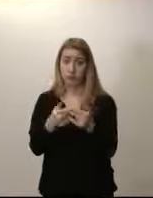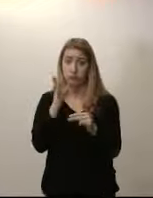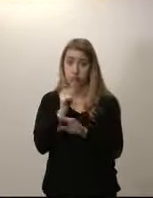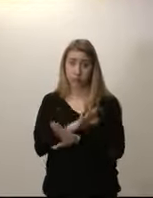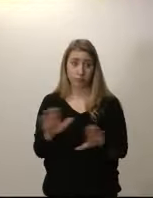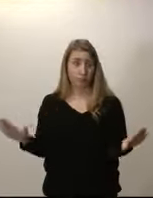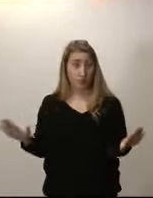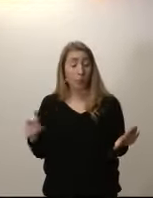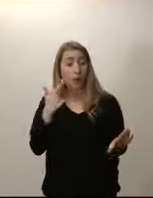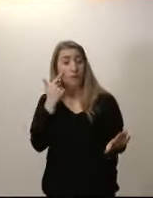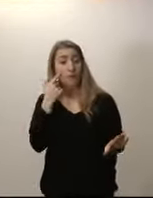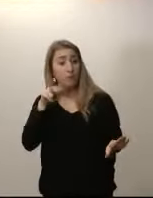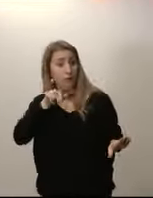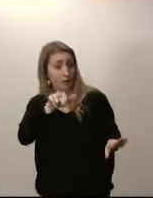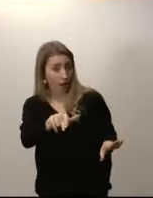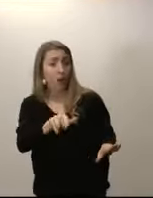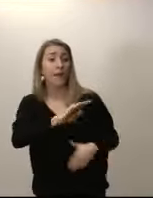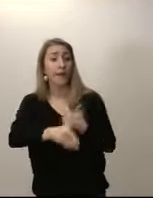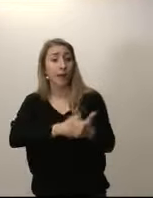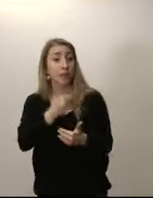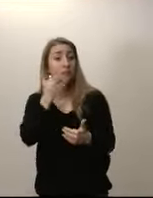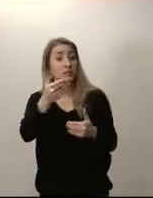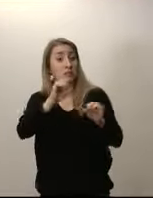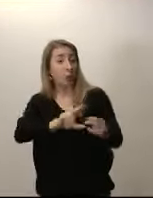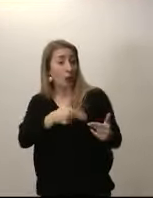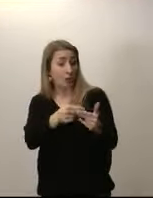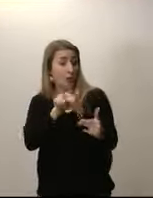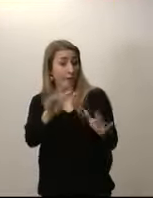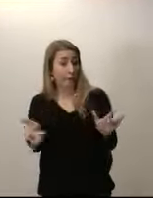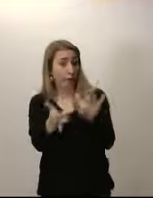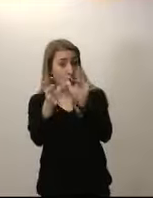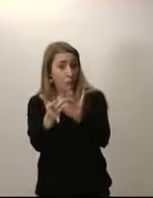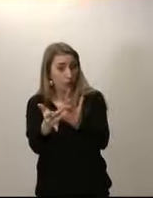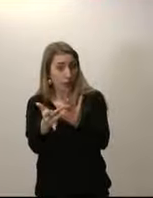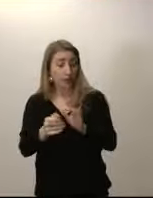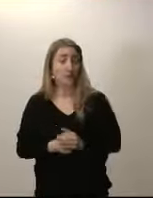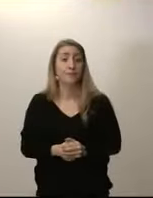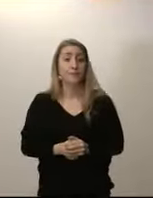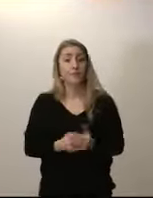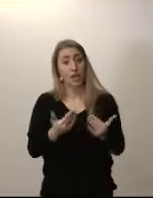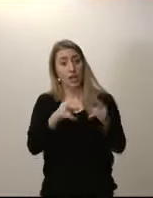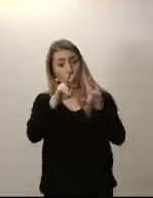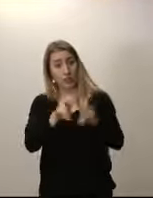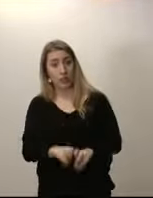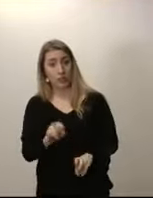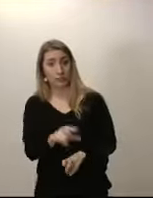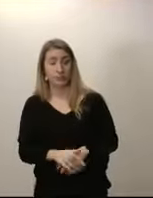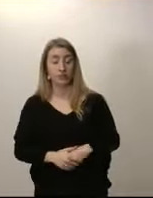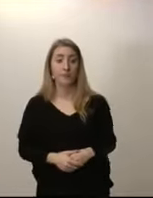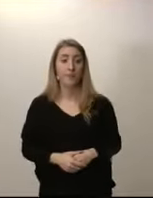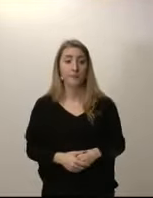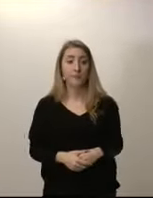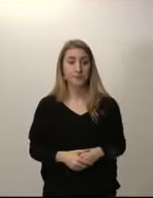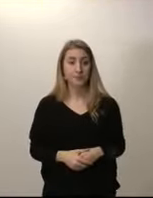on regardera et puis on vous contactera pour vous dire l'analyse qui est faite de cette variation-là.